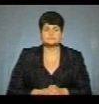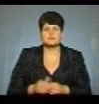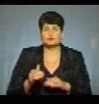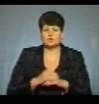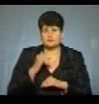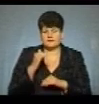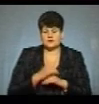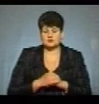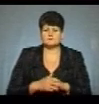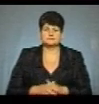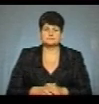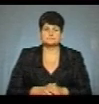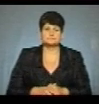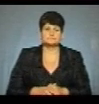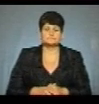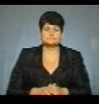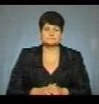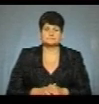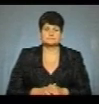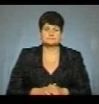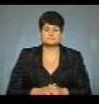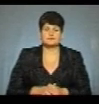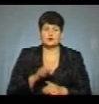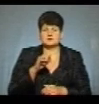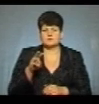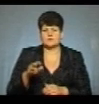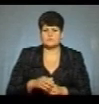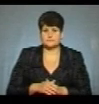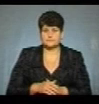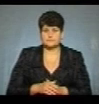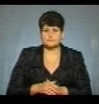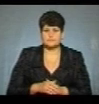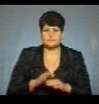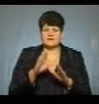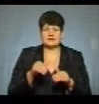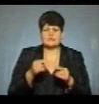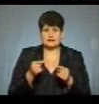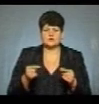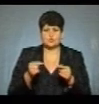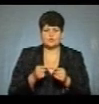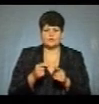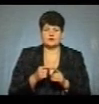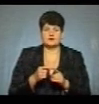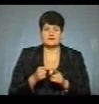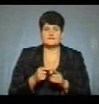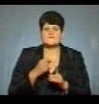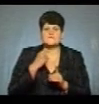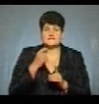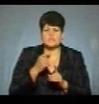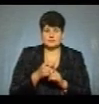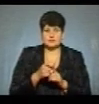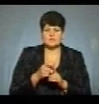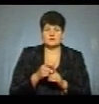Добрий вечір. Так, будь ласка, запитуйте. Олександр Миколаївич, ви не дали чіткої відповіді згідно документів про